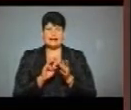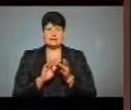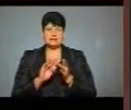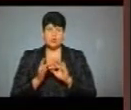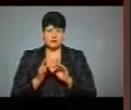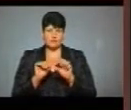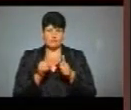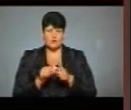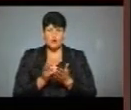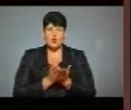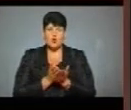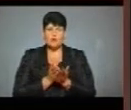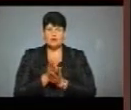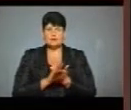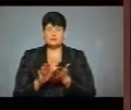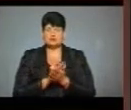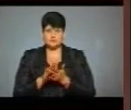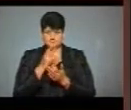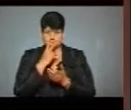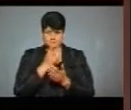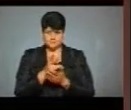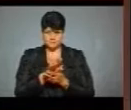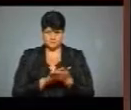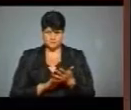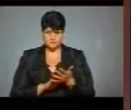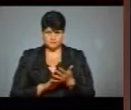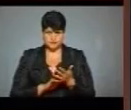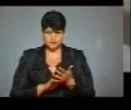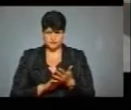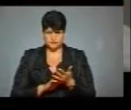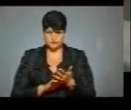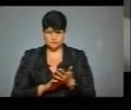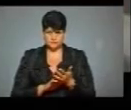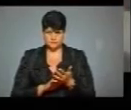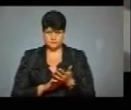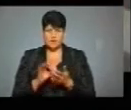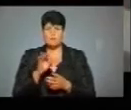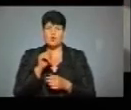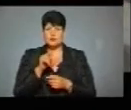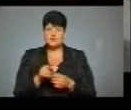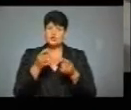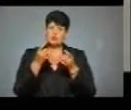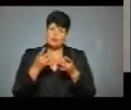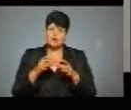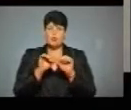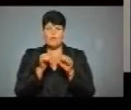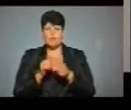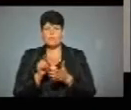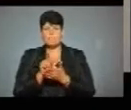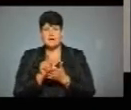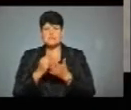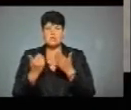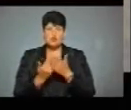Послуга безкоштовна. Як саме це працює, дізнавалися кореспонденти Суспільного. Проте, чи спростила б оформлення пенсії